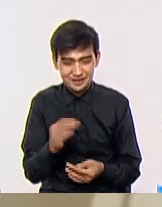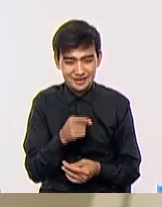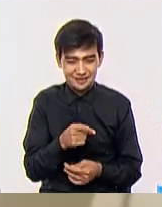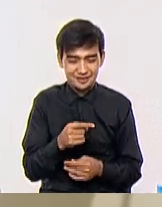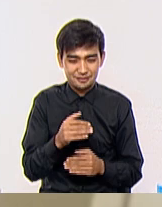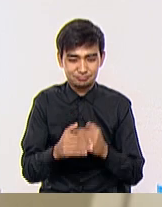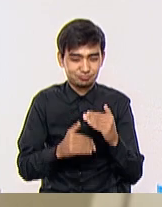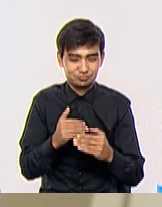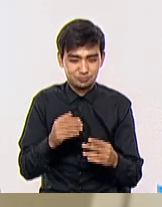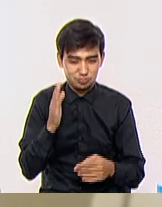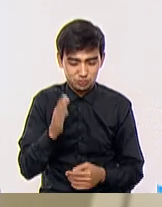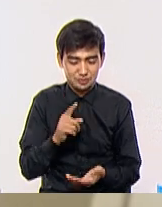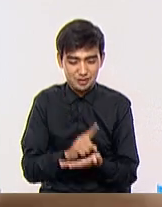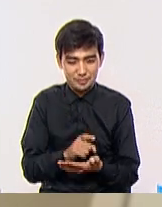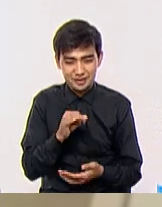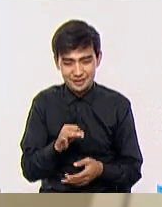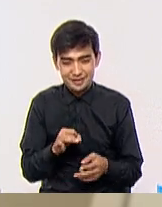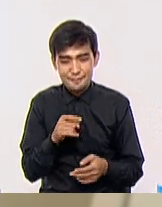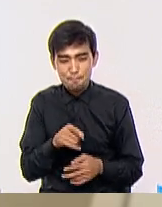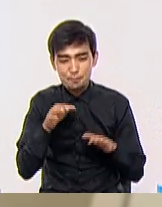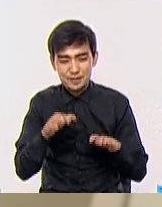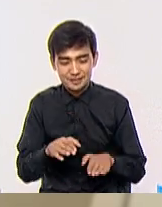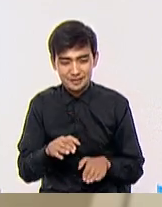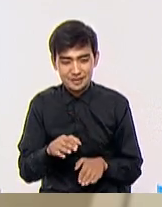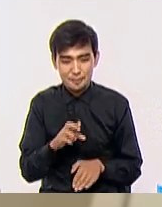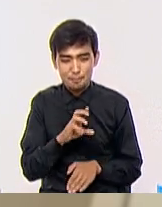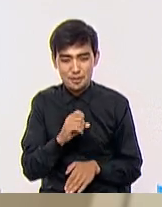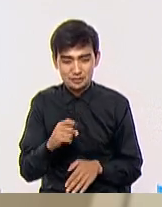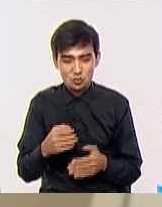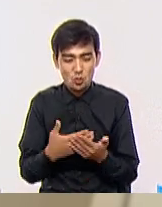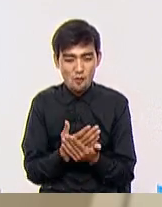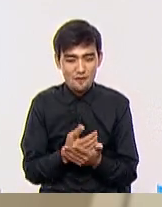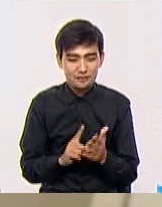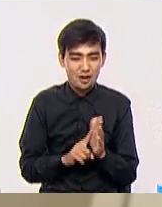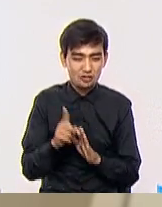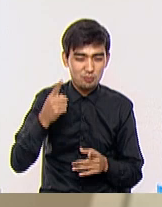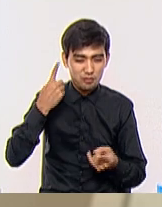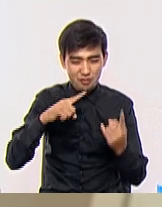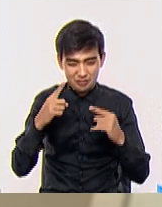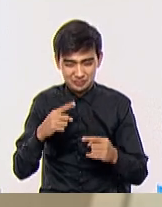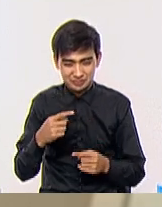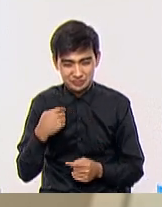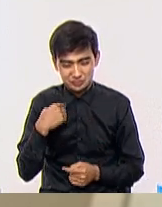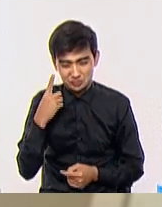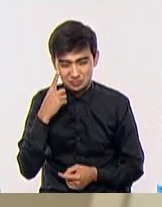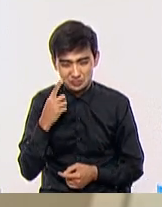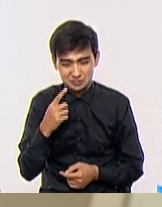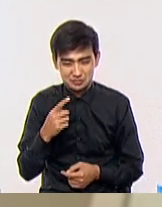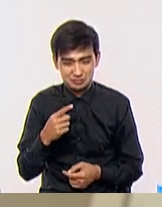өткіліктен өтеді. Сондықтан бұл жерде базалық жаңадан бір бастамалар ұйымдастыру дегеннің бәрі менің ойымша